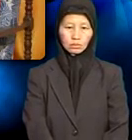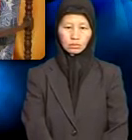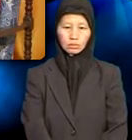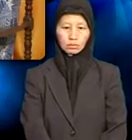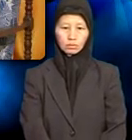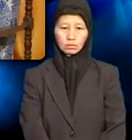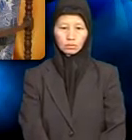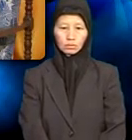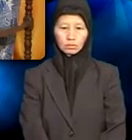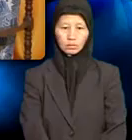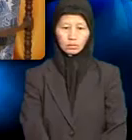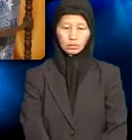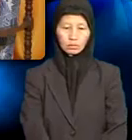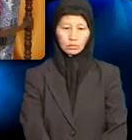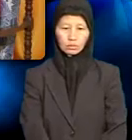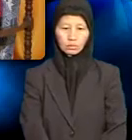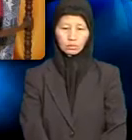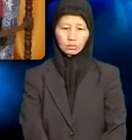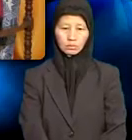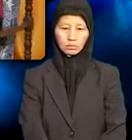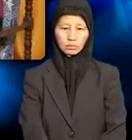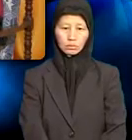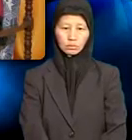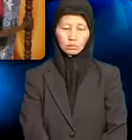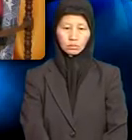Subhanallah. Sami'allahu liman hamidah.